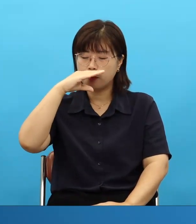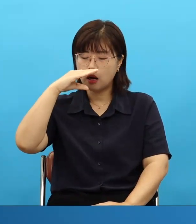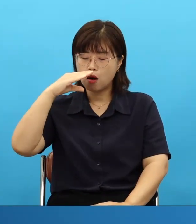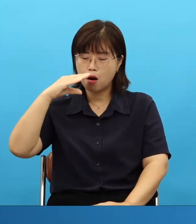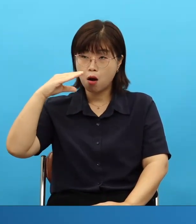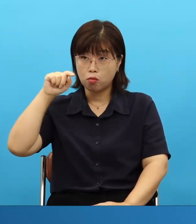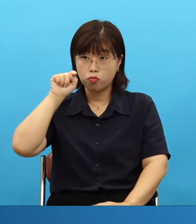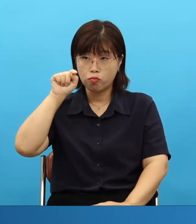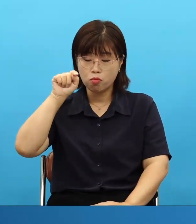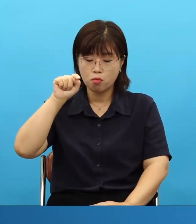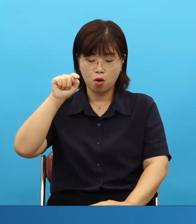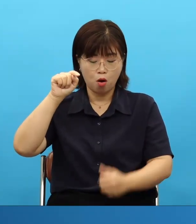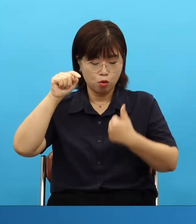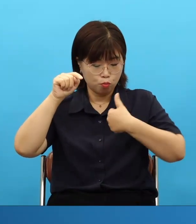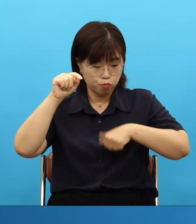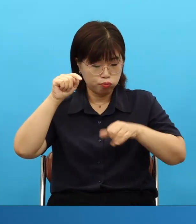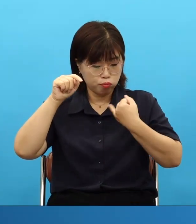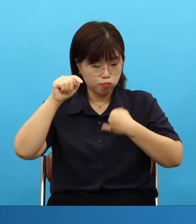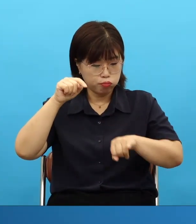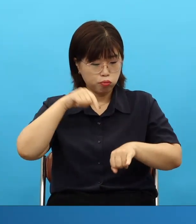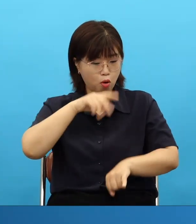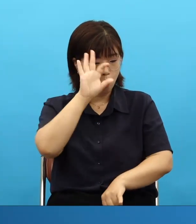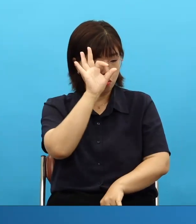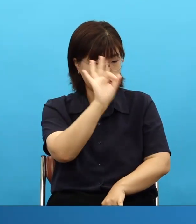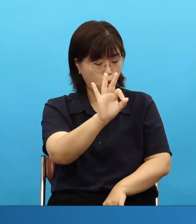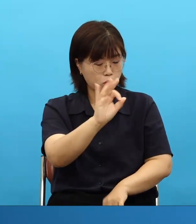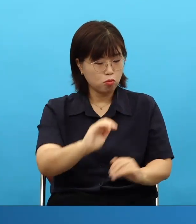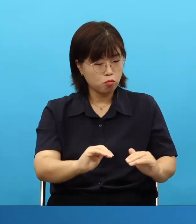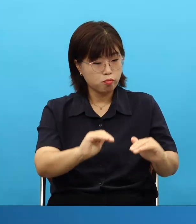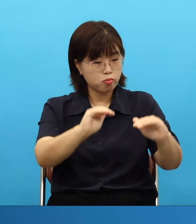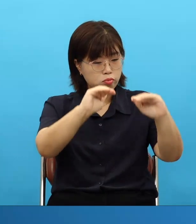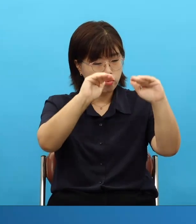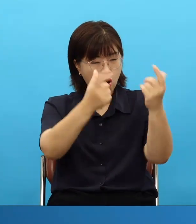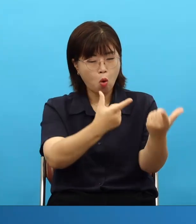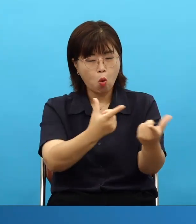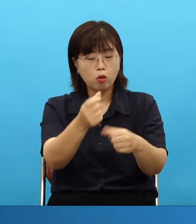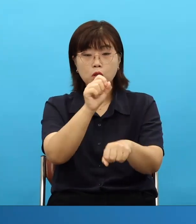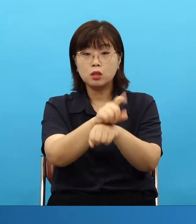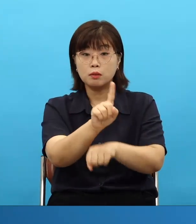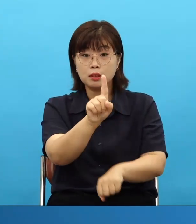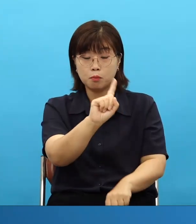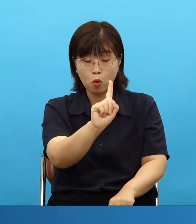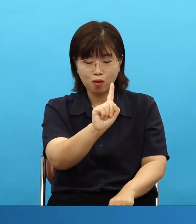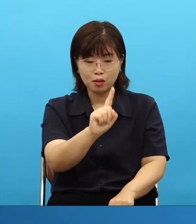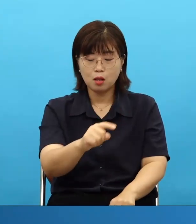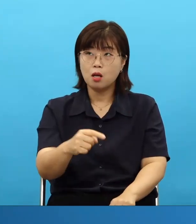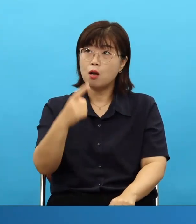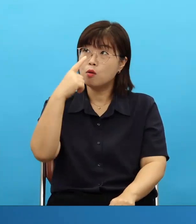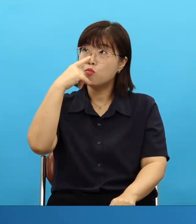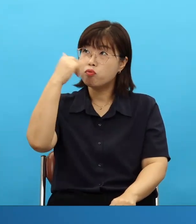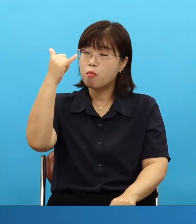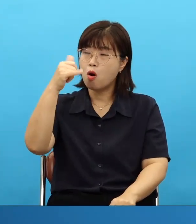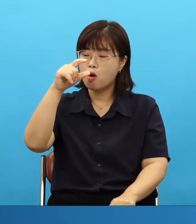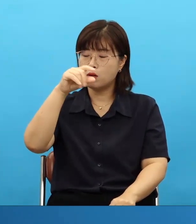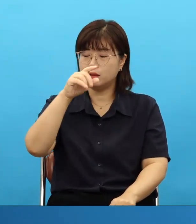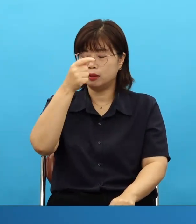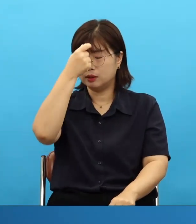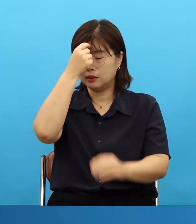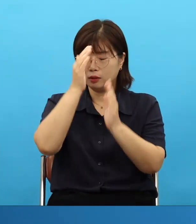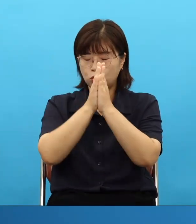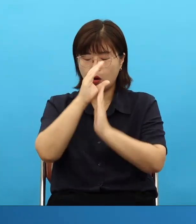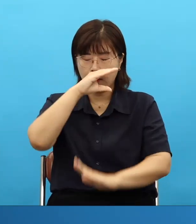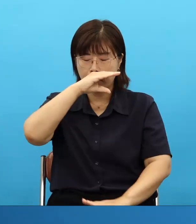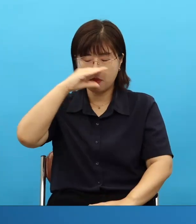of parents who genuinely pray, and there's a common trait between them all. 반드시 쓰임을 받아요. They're absolutely used by God.